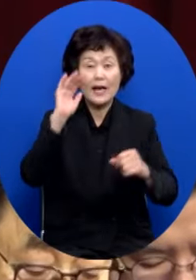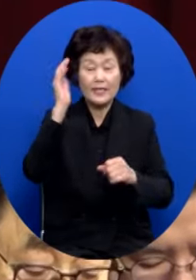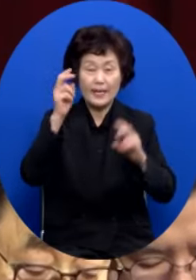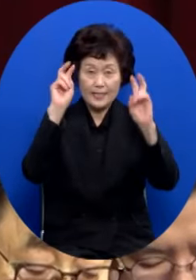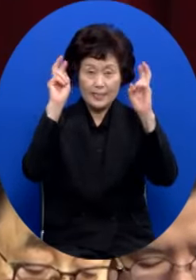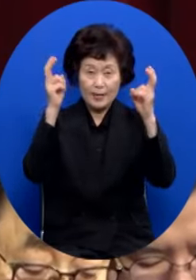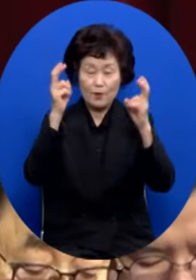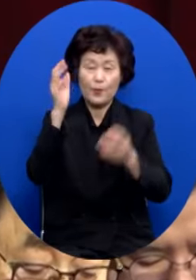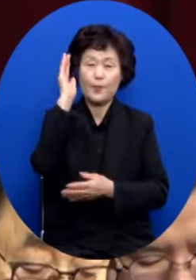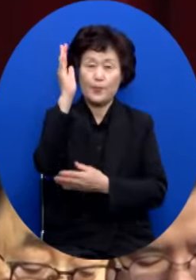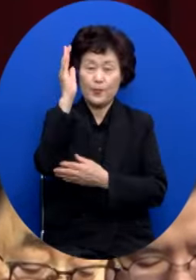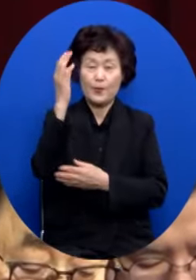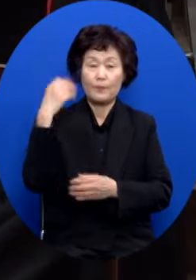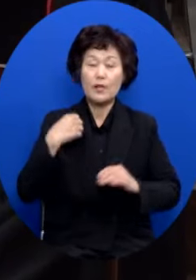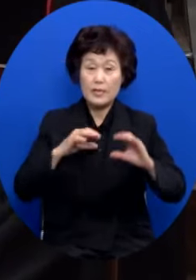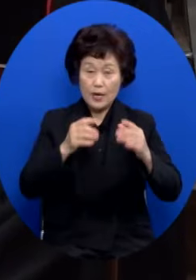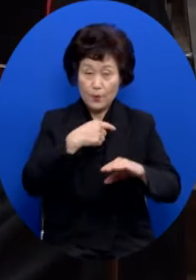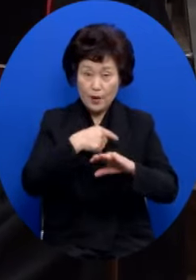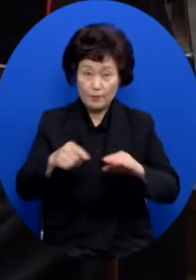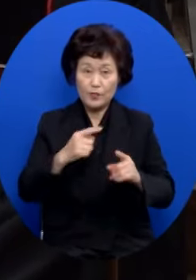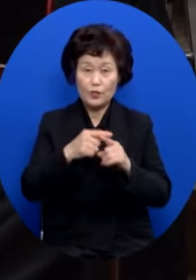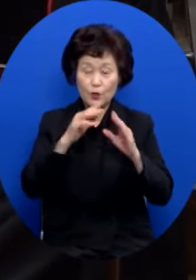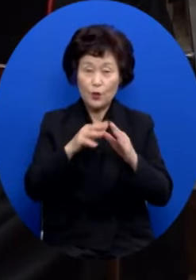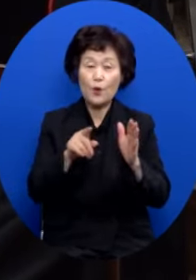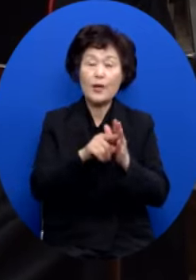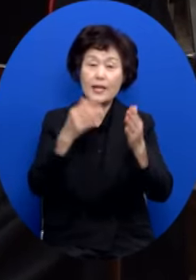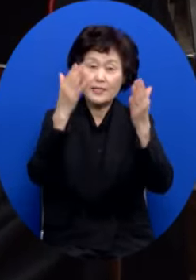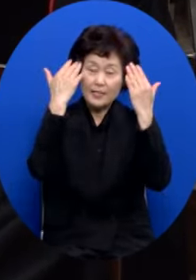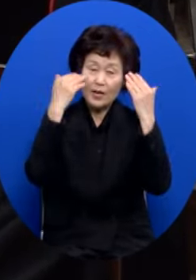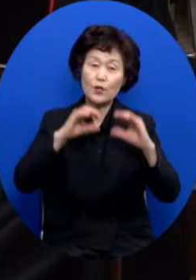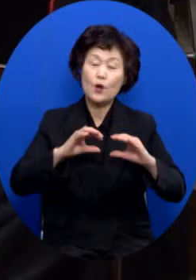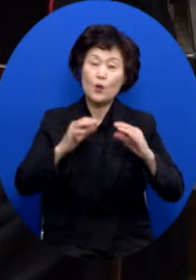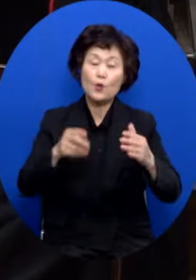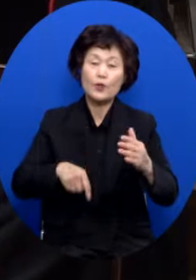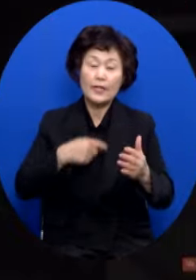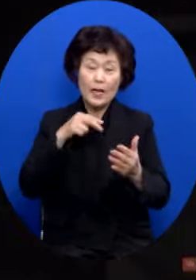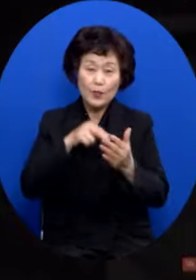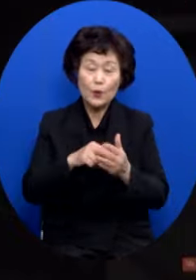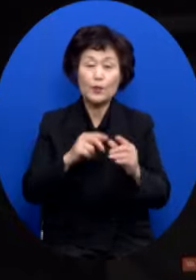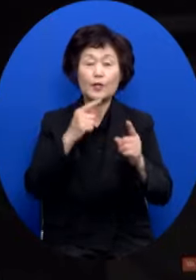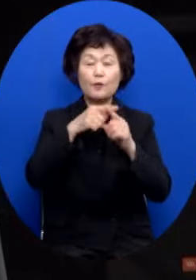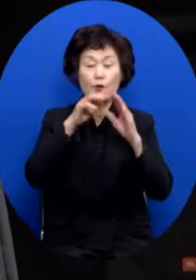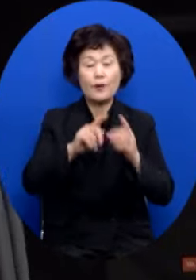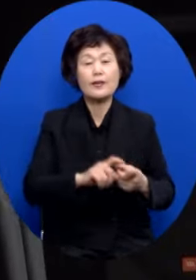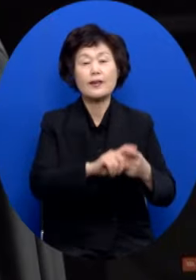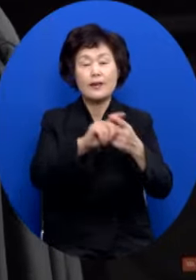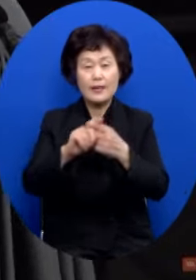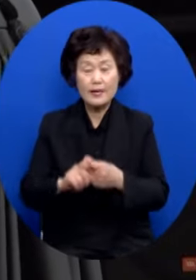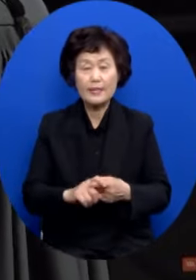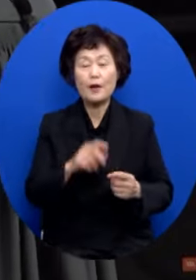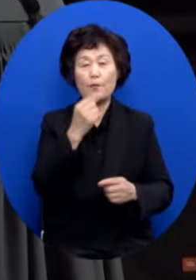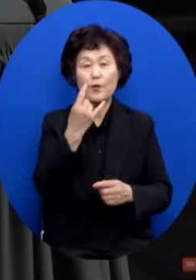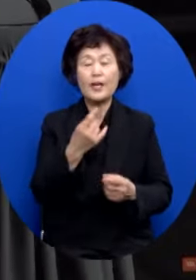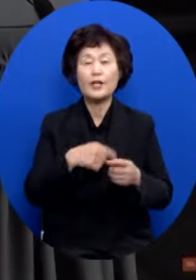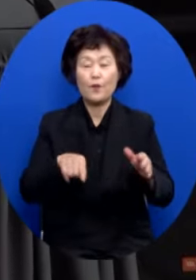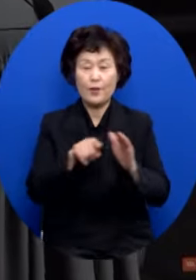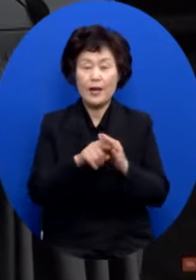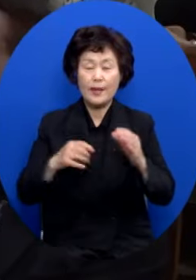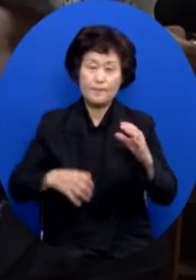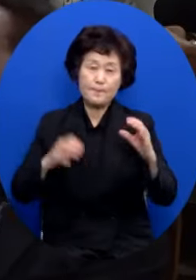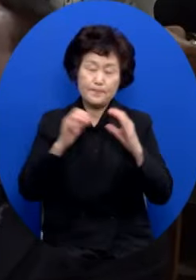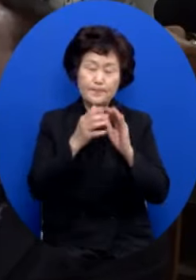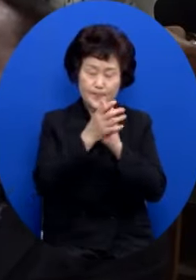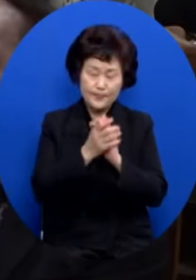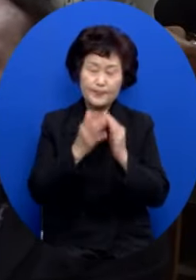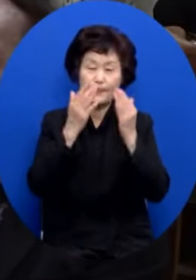전했으며 국가와 민족, 교회와 신학교, 국제독립교회연합회를 위해 합심 기도를 드렸습니다.